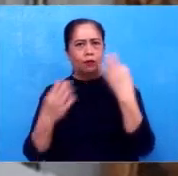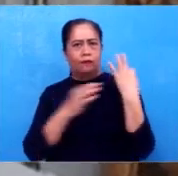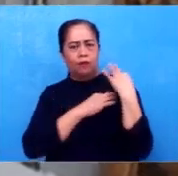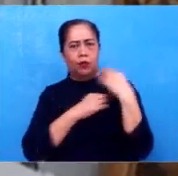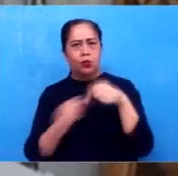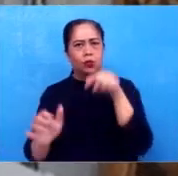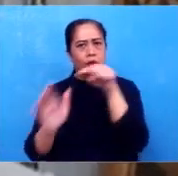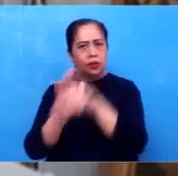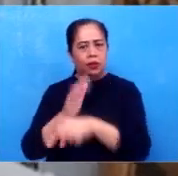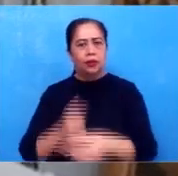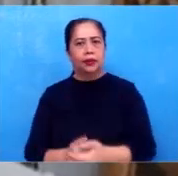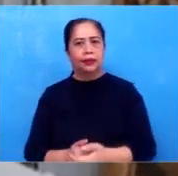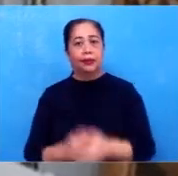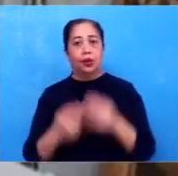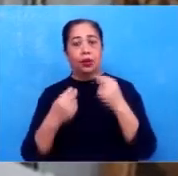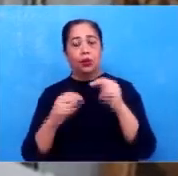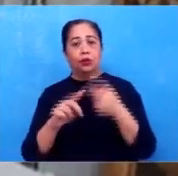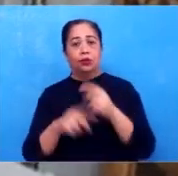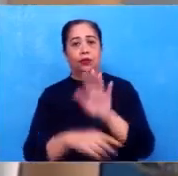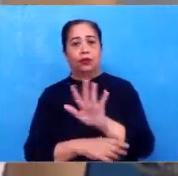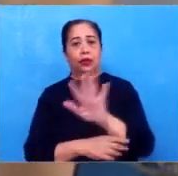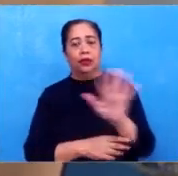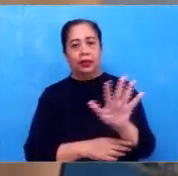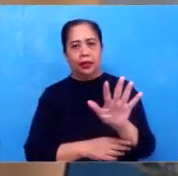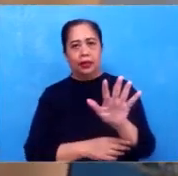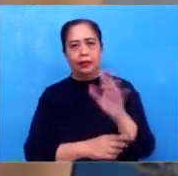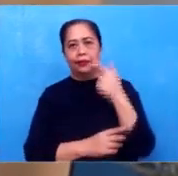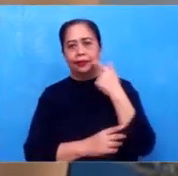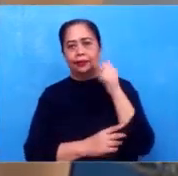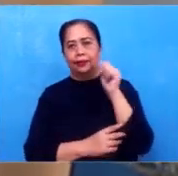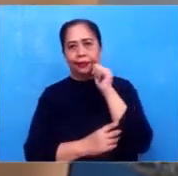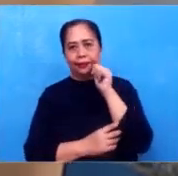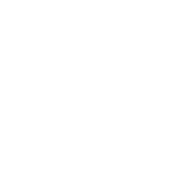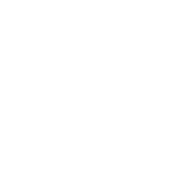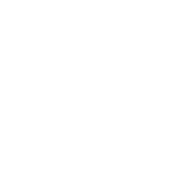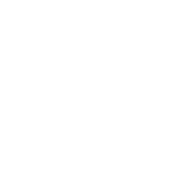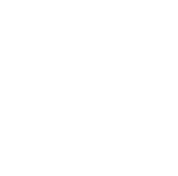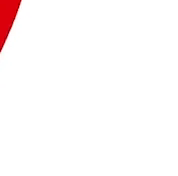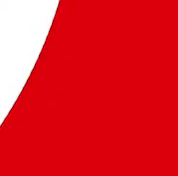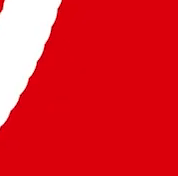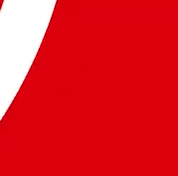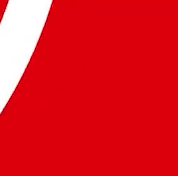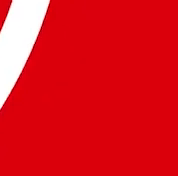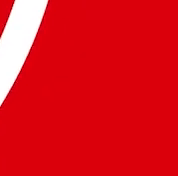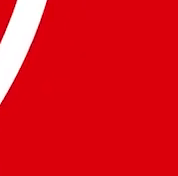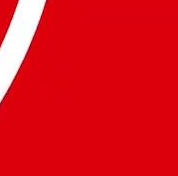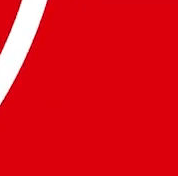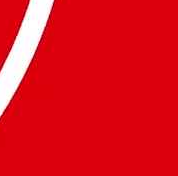Nagbabalita mula sa frontline, Jem Avancenia, News 5.